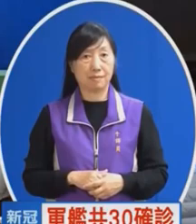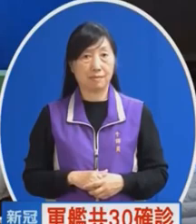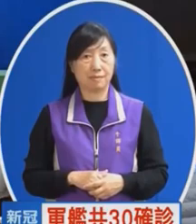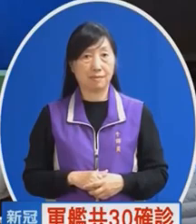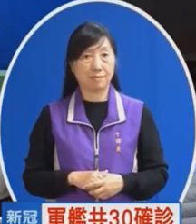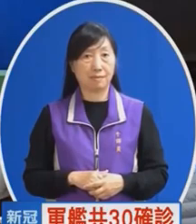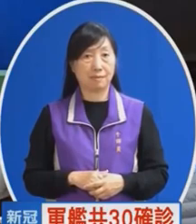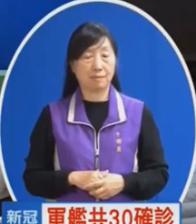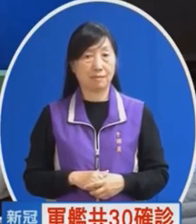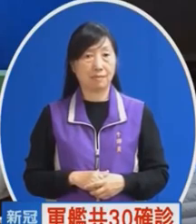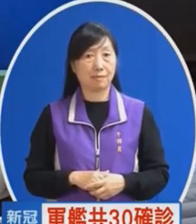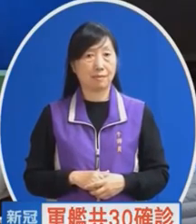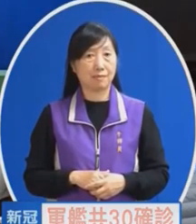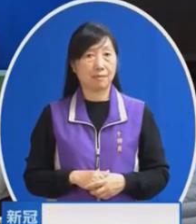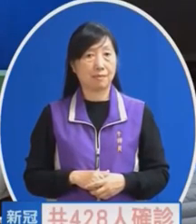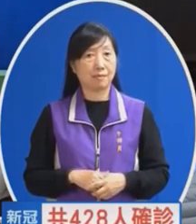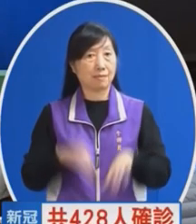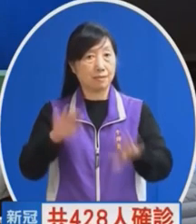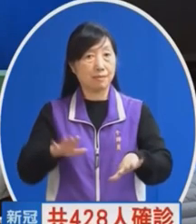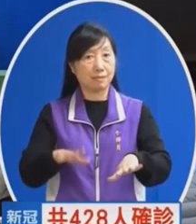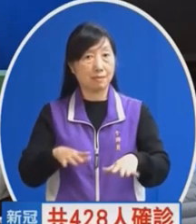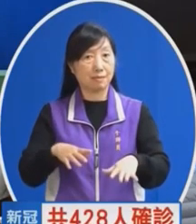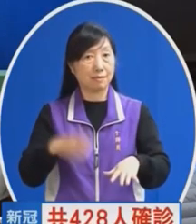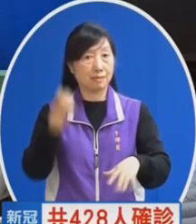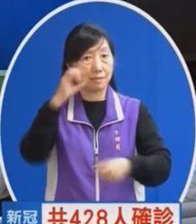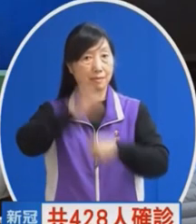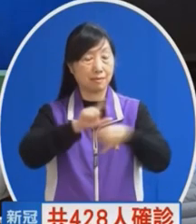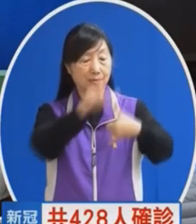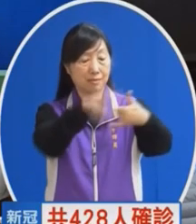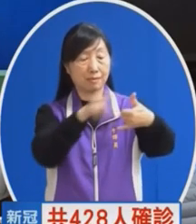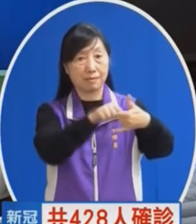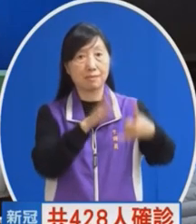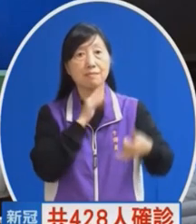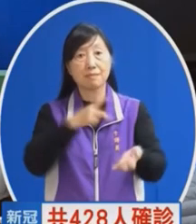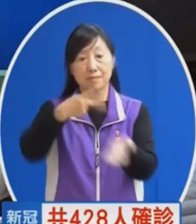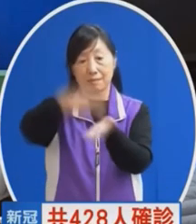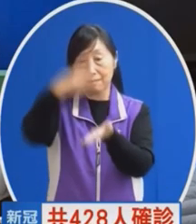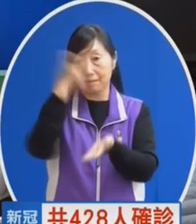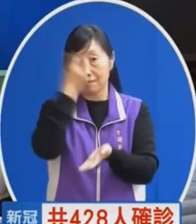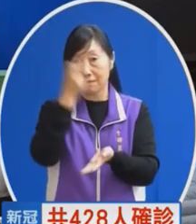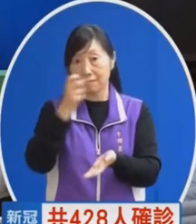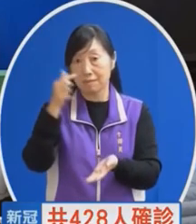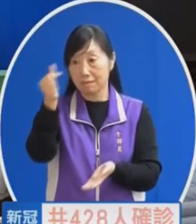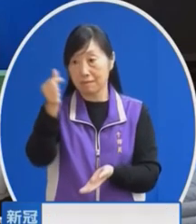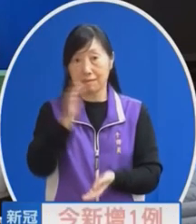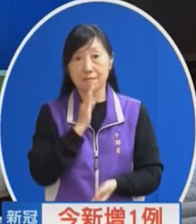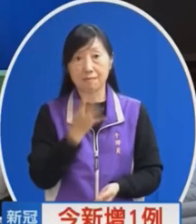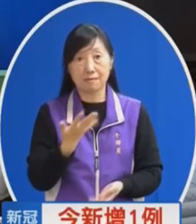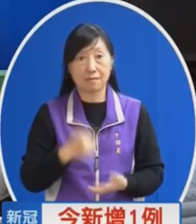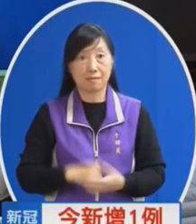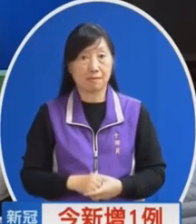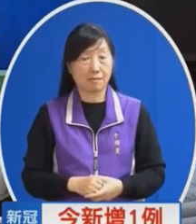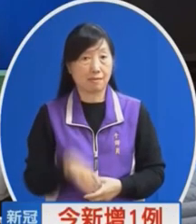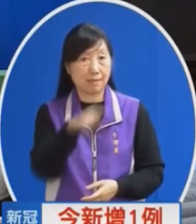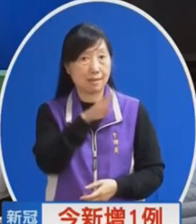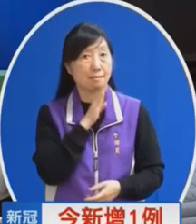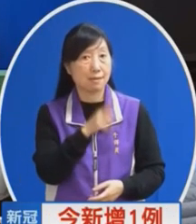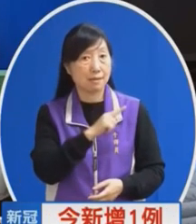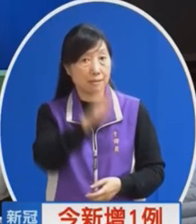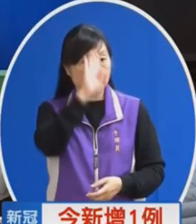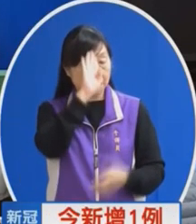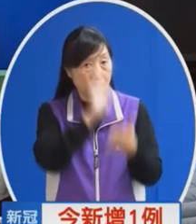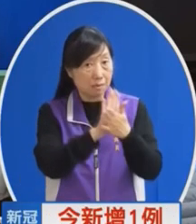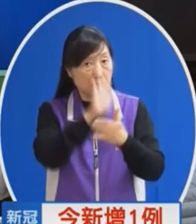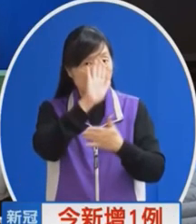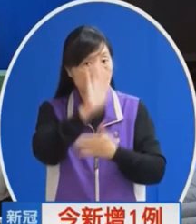长官好，台视提问，想问一下今天这个个案啊，他也一样是这个二采阳性嘛，那我们是不是也可以想说就是他是要在发病之